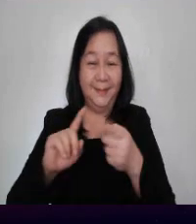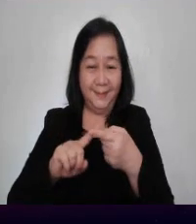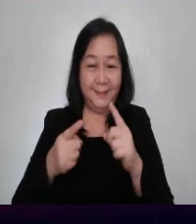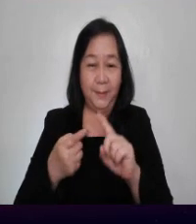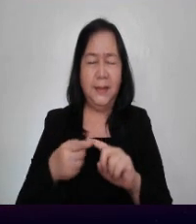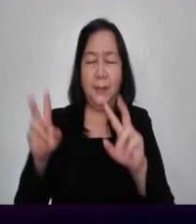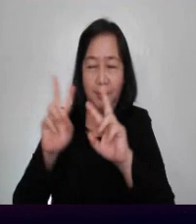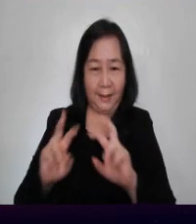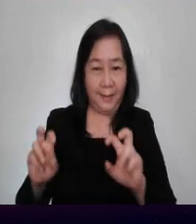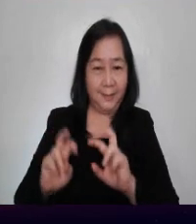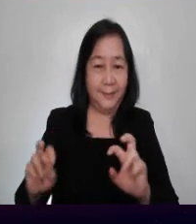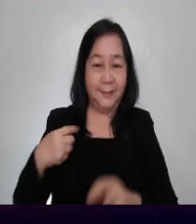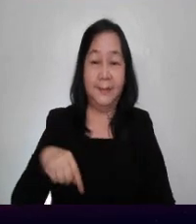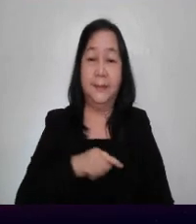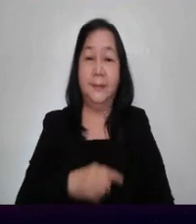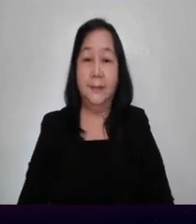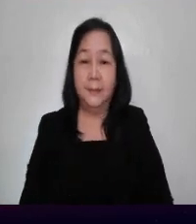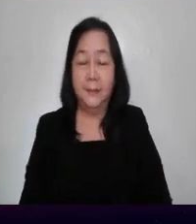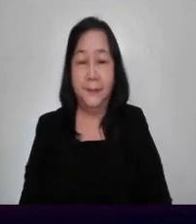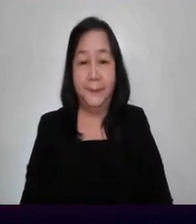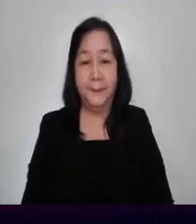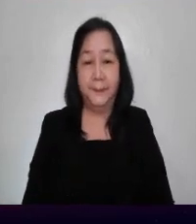Teka muna mga kapatid, magnilay muna tayo.